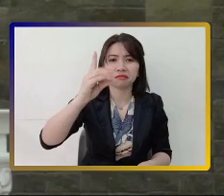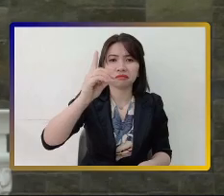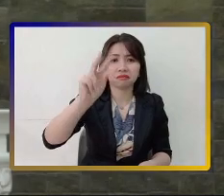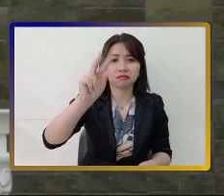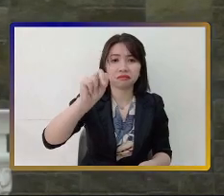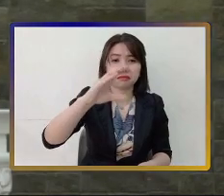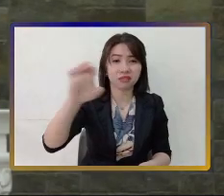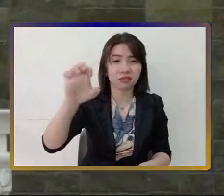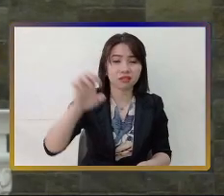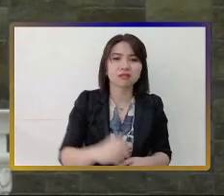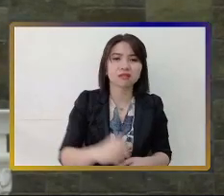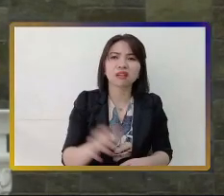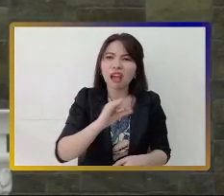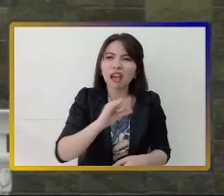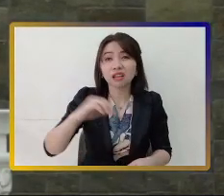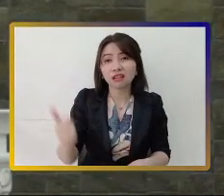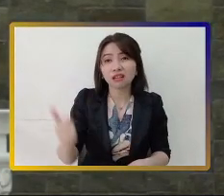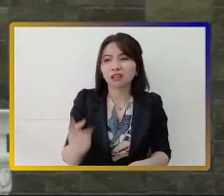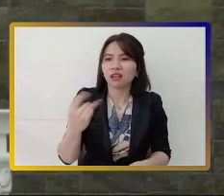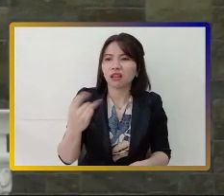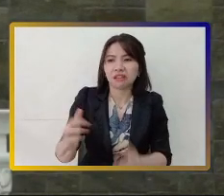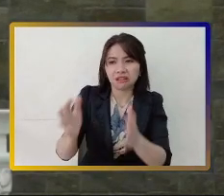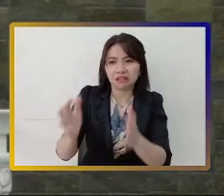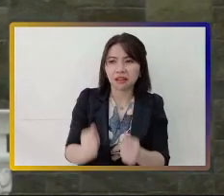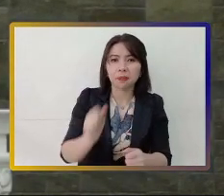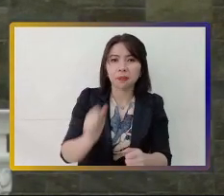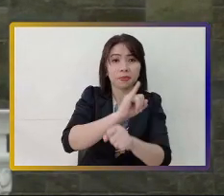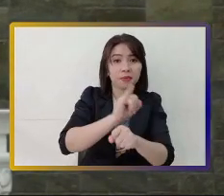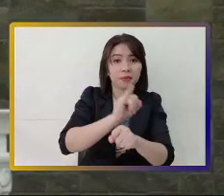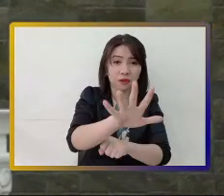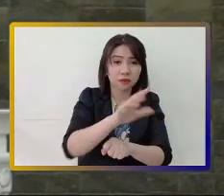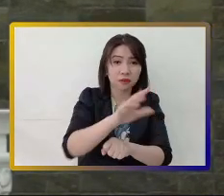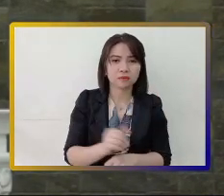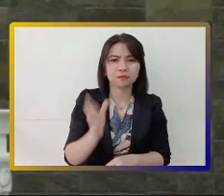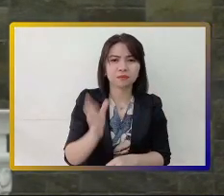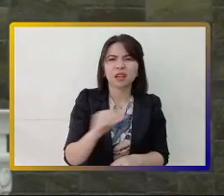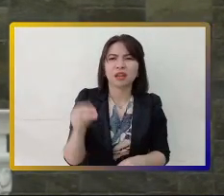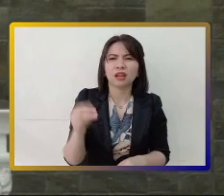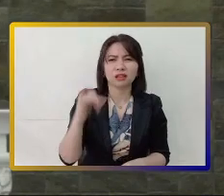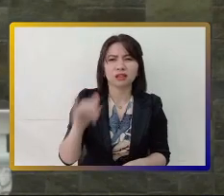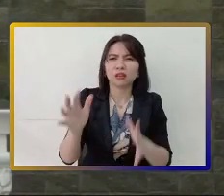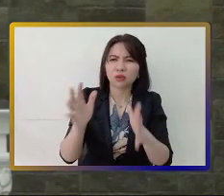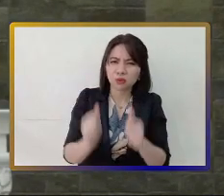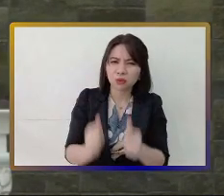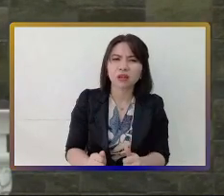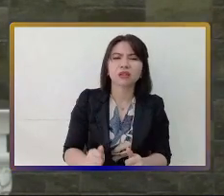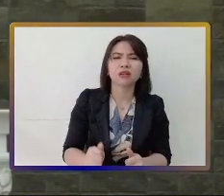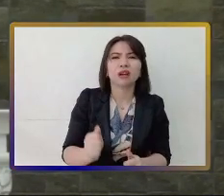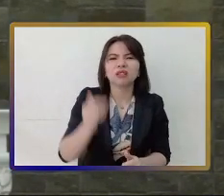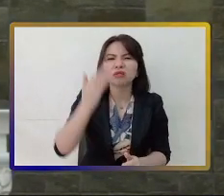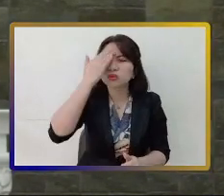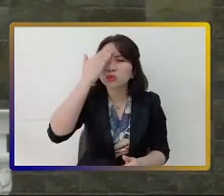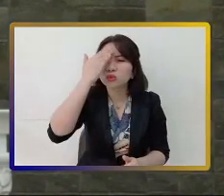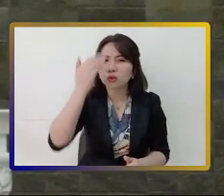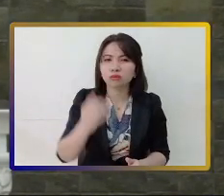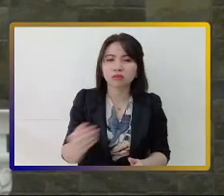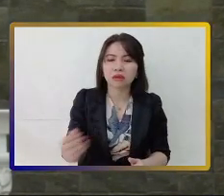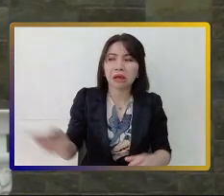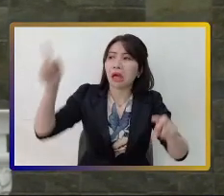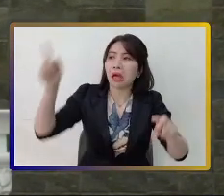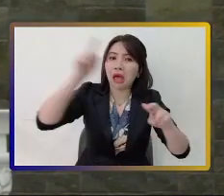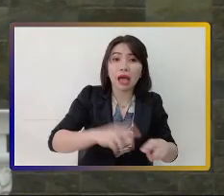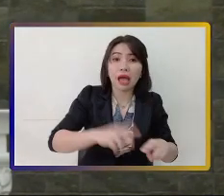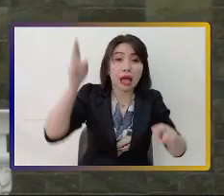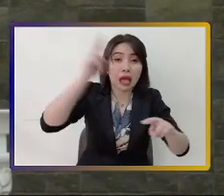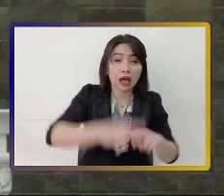for information. Gusto lamang may marinig. Gusto lamang siyang may malaman. Gusto lamang makadagdag ng knowledge, mga kapatid. Pero wala